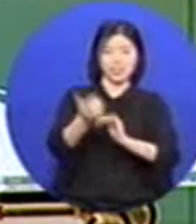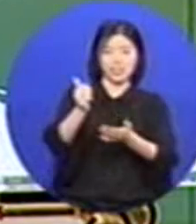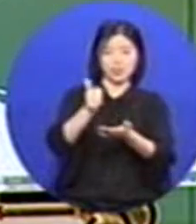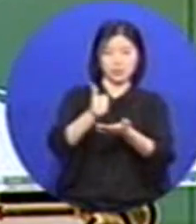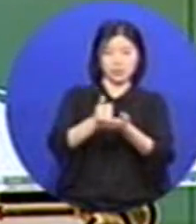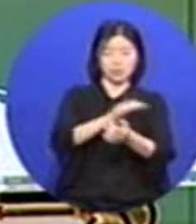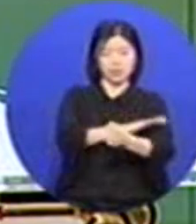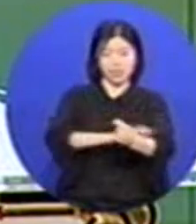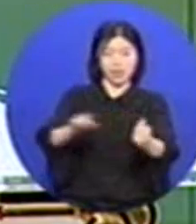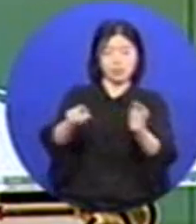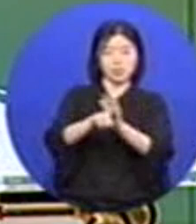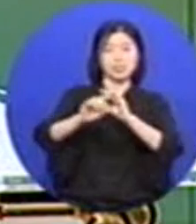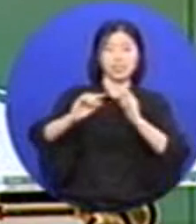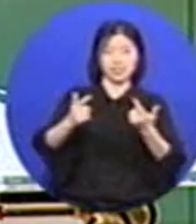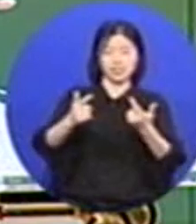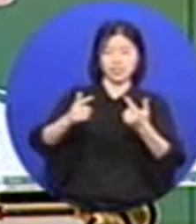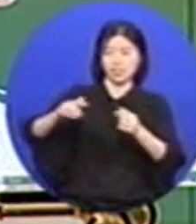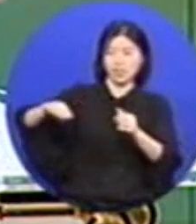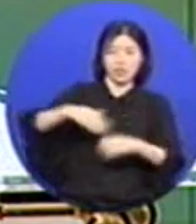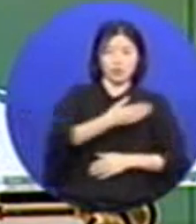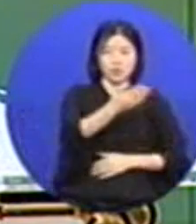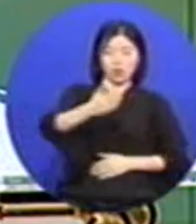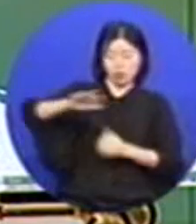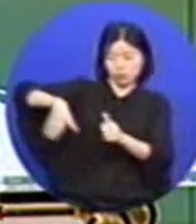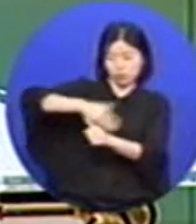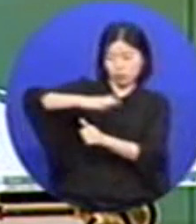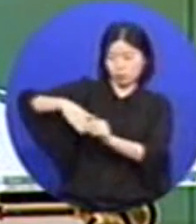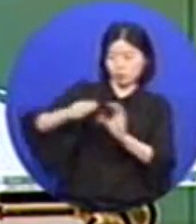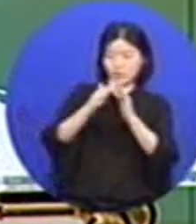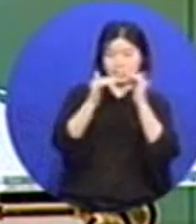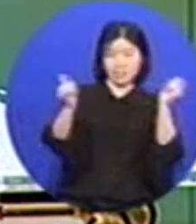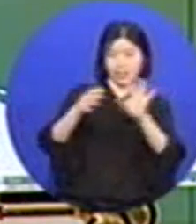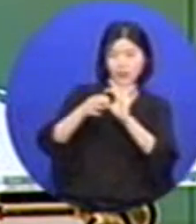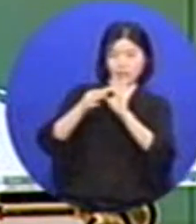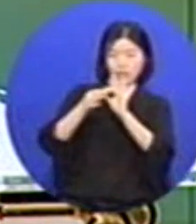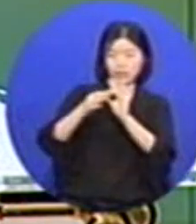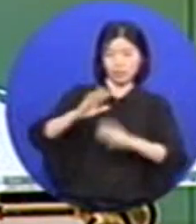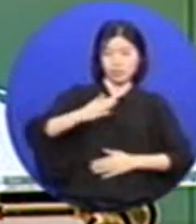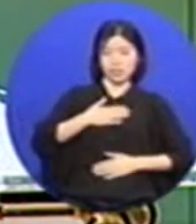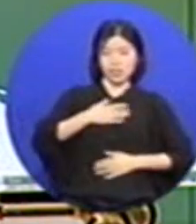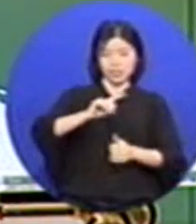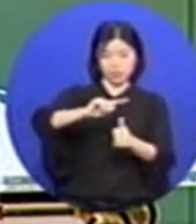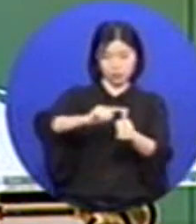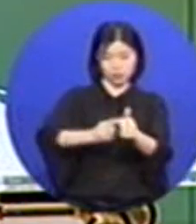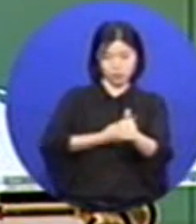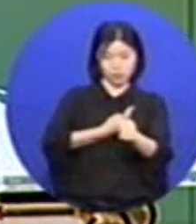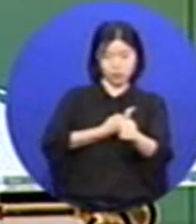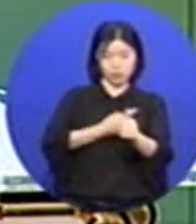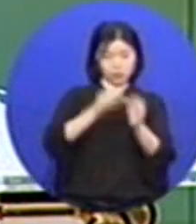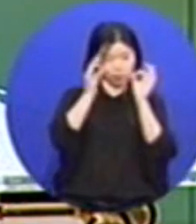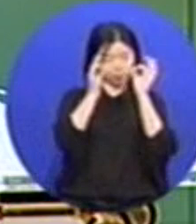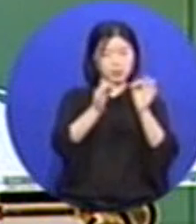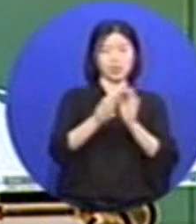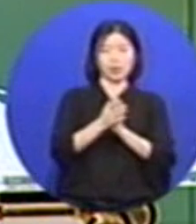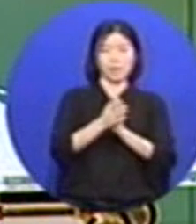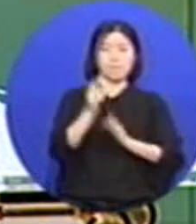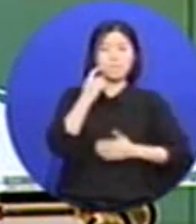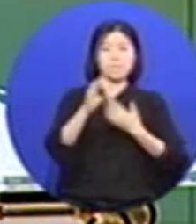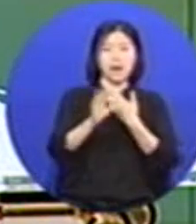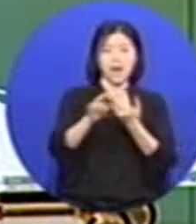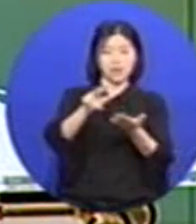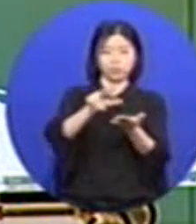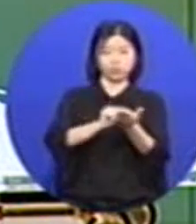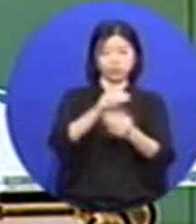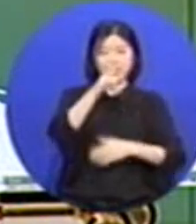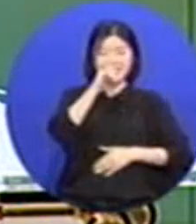지는 여러분 주변에 관계를 사람들 과의 관계를 스스로 점검해 보세요 만약에 문제가 있다면